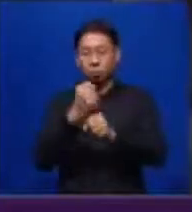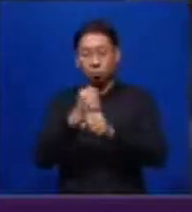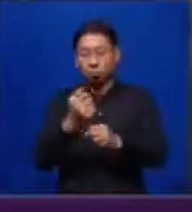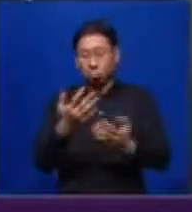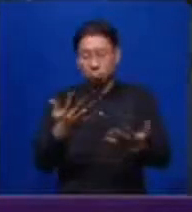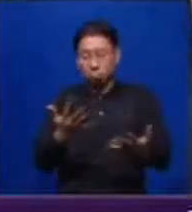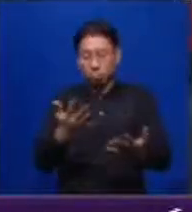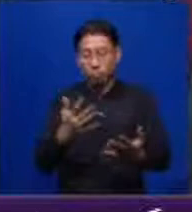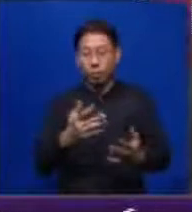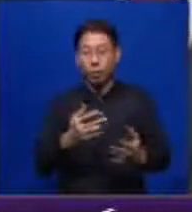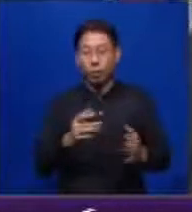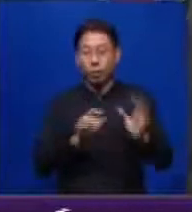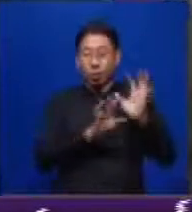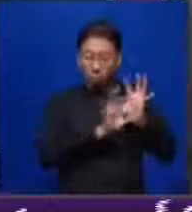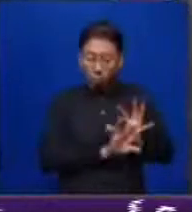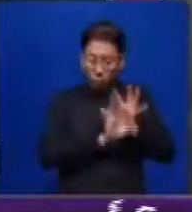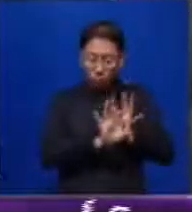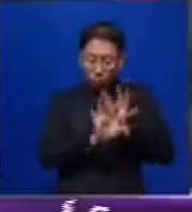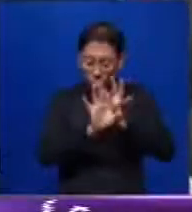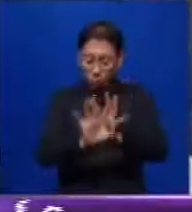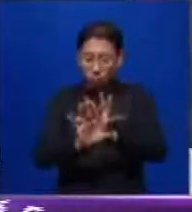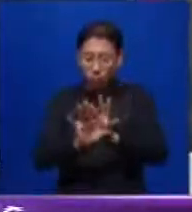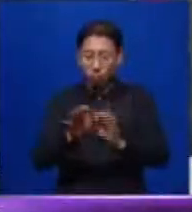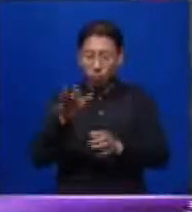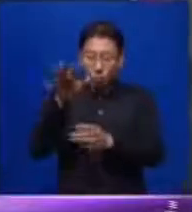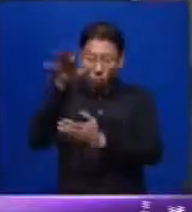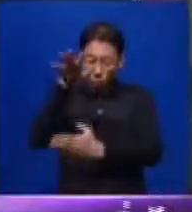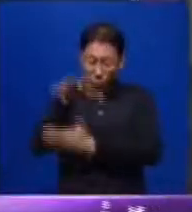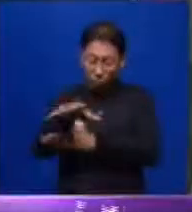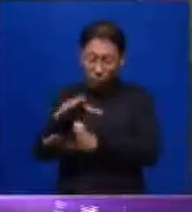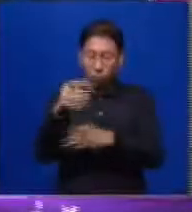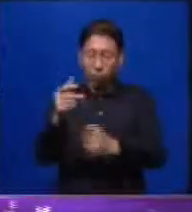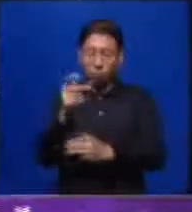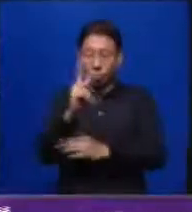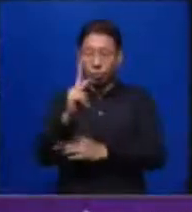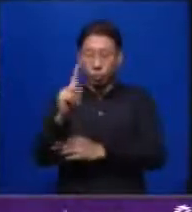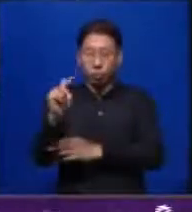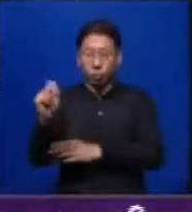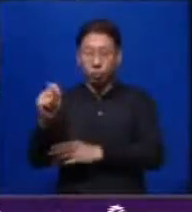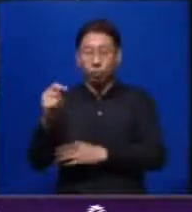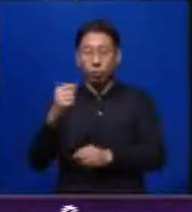จะนำมวลชนไปเคลื่อนไหวกดดันกกตเพื่อให้รีบจัดการเลือกตั้งโดยเร็วค่ะ